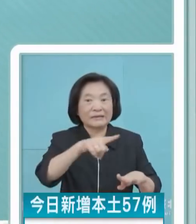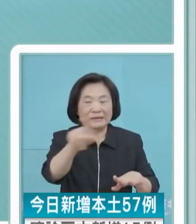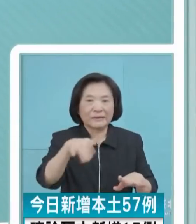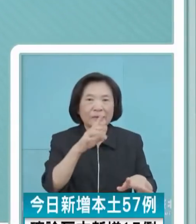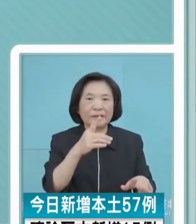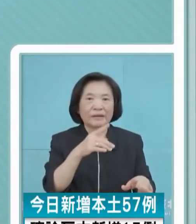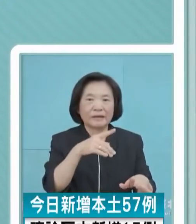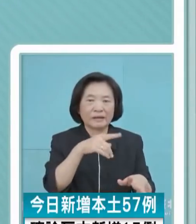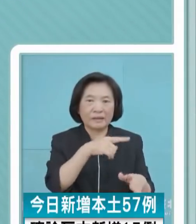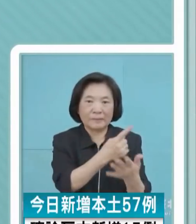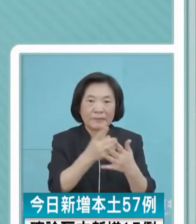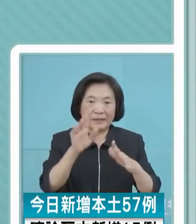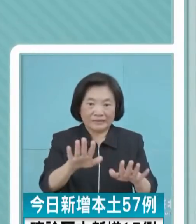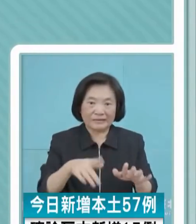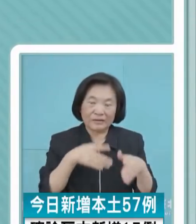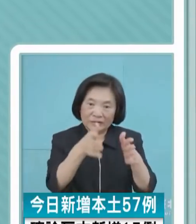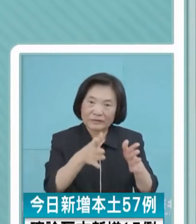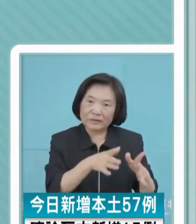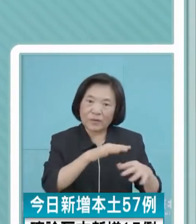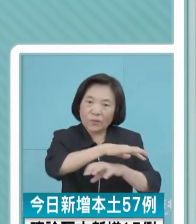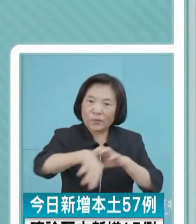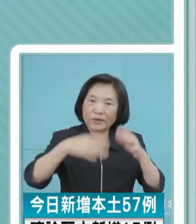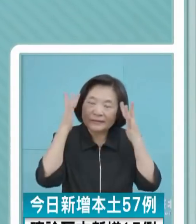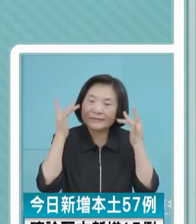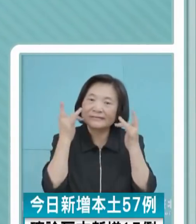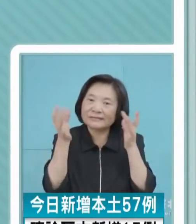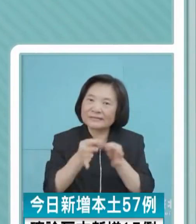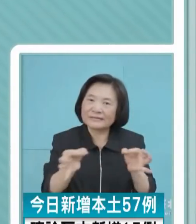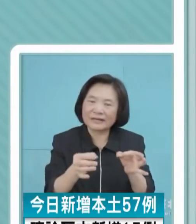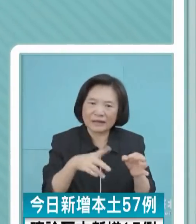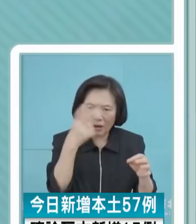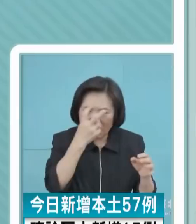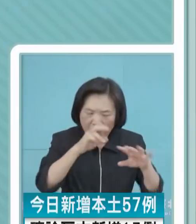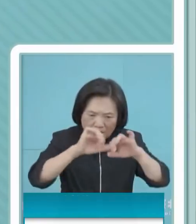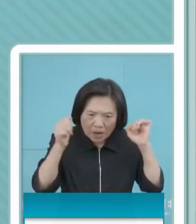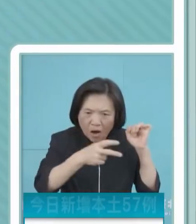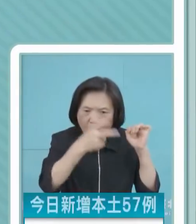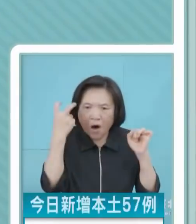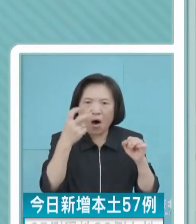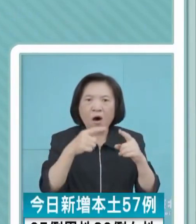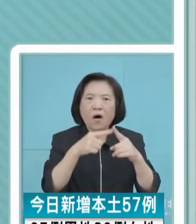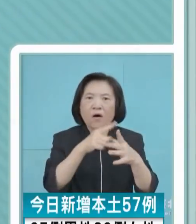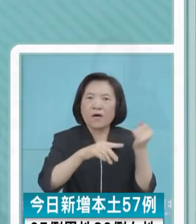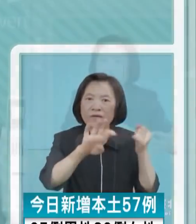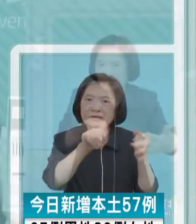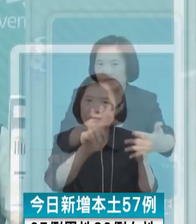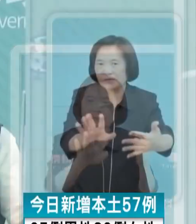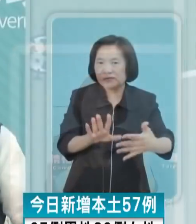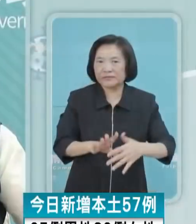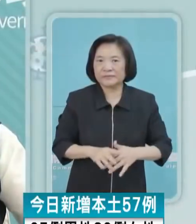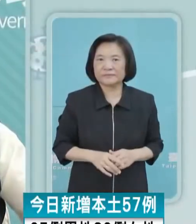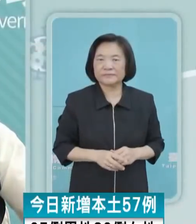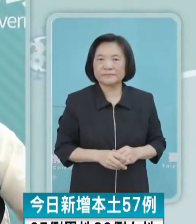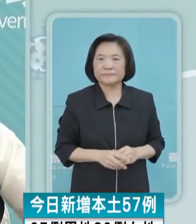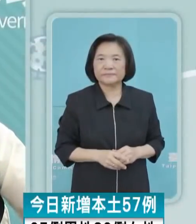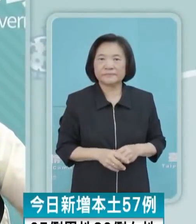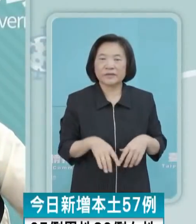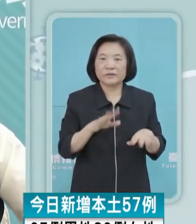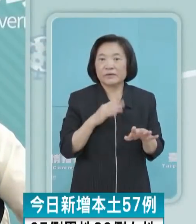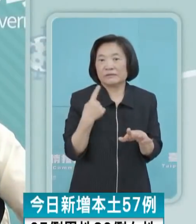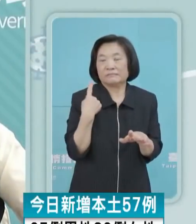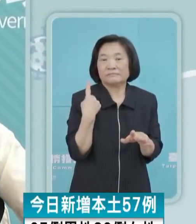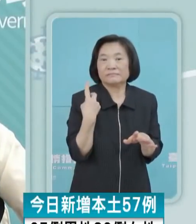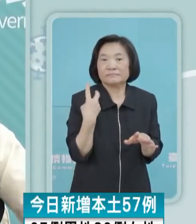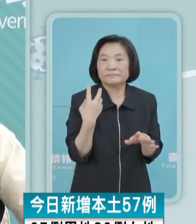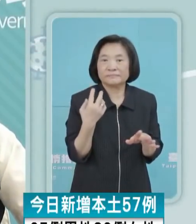天都非常关心这个环南市场检查出来这个41个确诊者的问题那么因为这样，你知